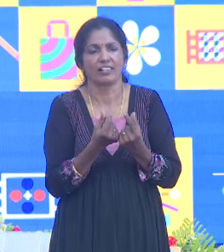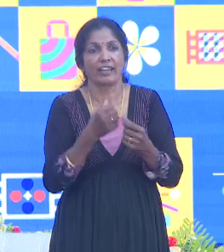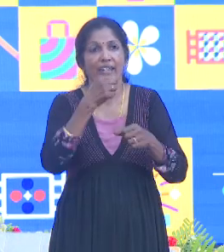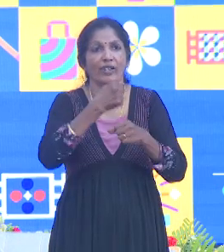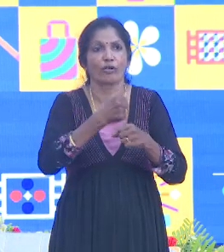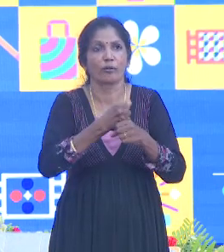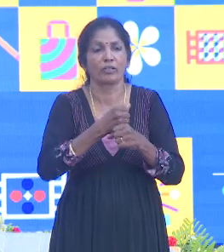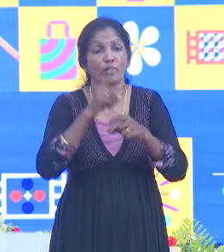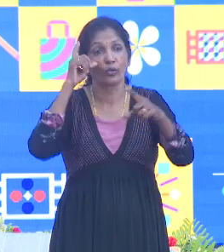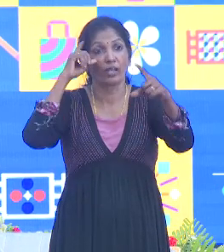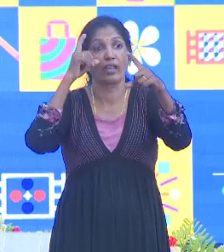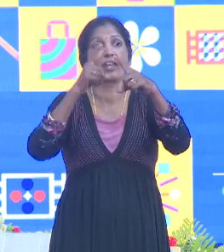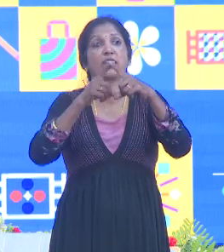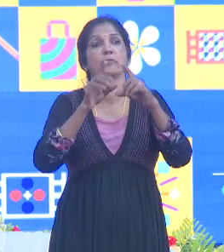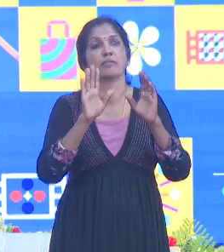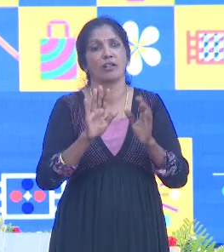ഗവൺമെൻറ്റിന് ഇപ്പോൾ ഒരു ലക്ഷ്യമുണ്ട്.